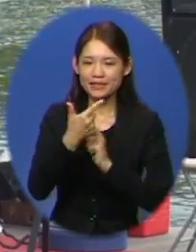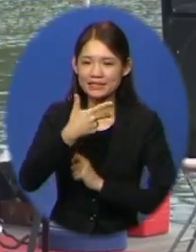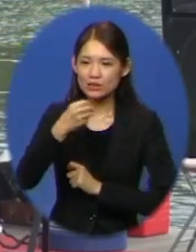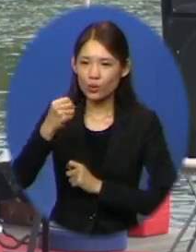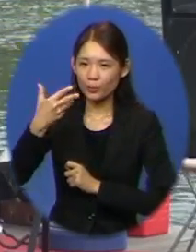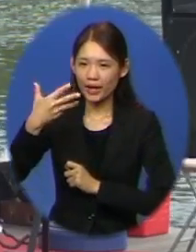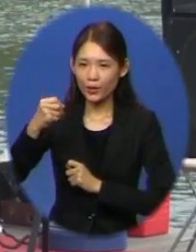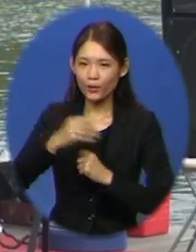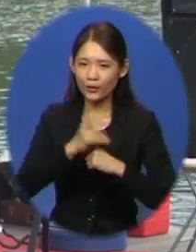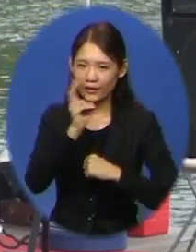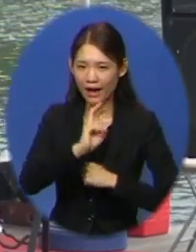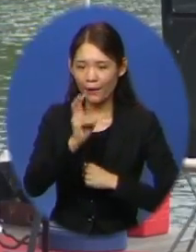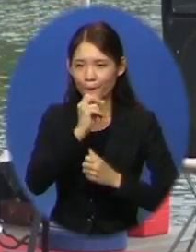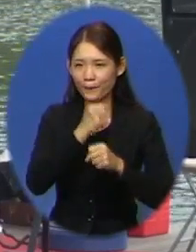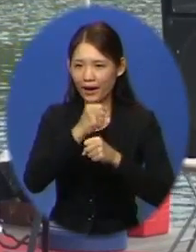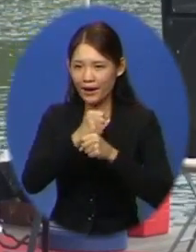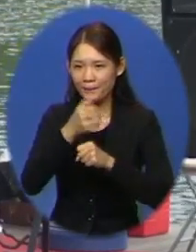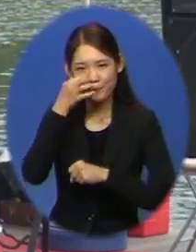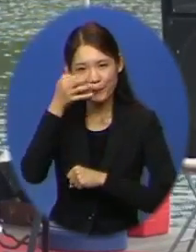가요 무대로 꾸며졌습니다.